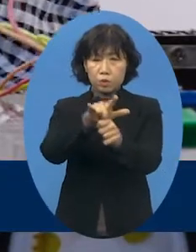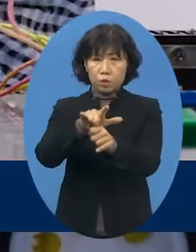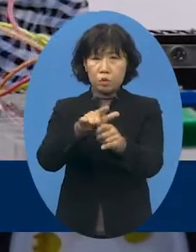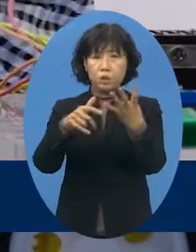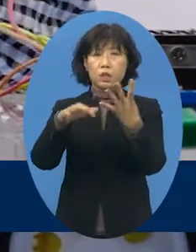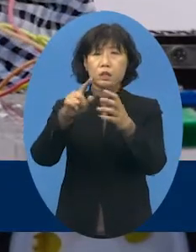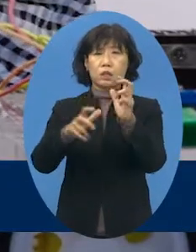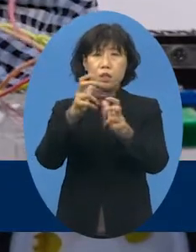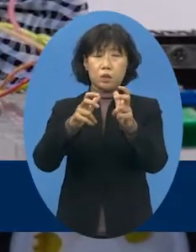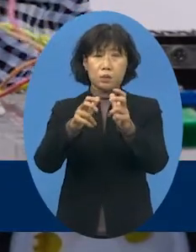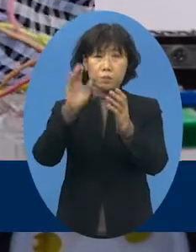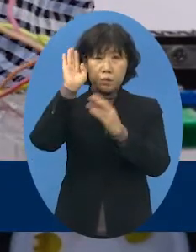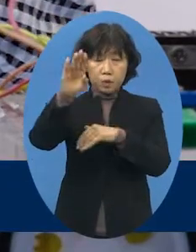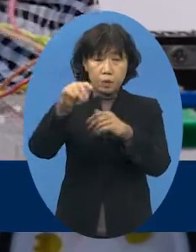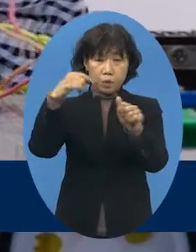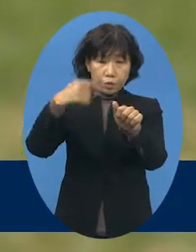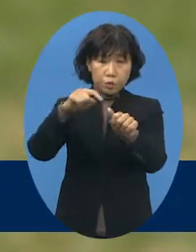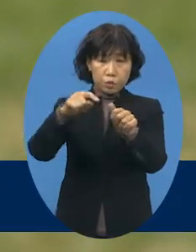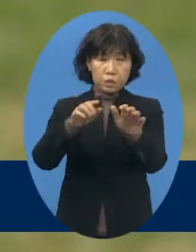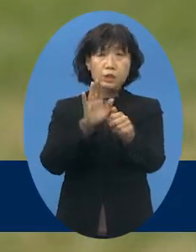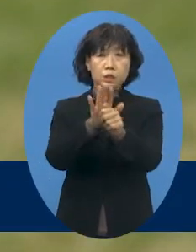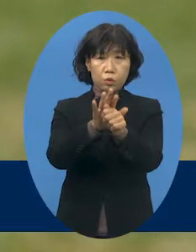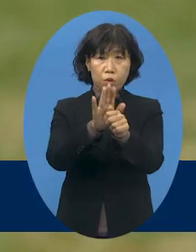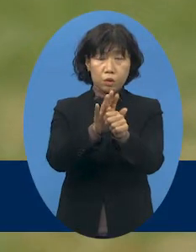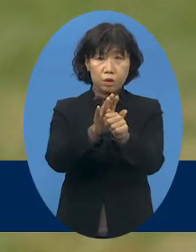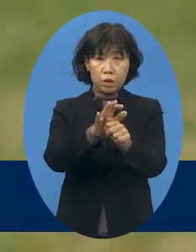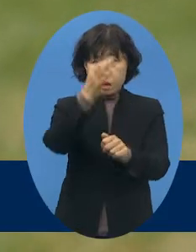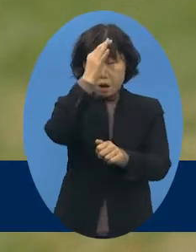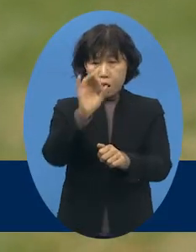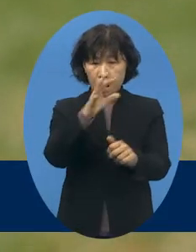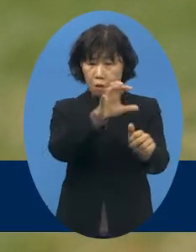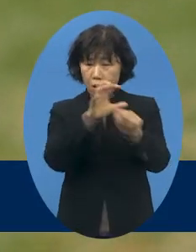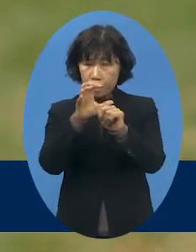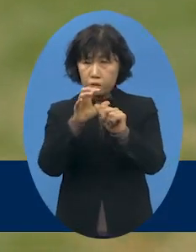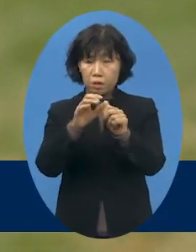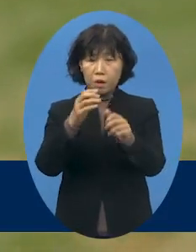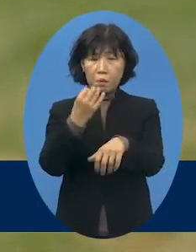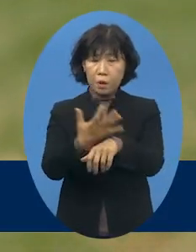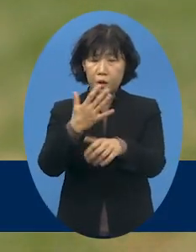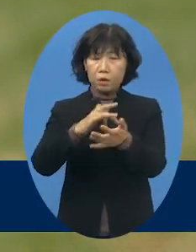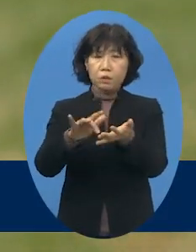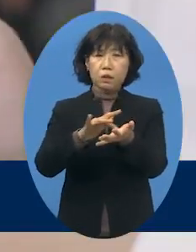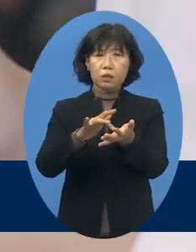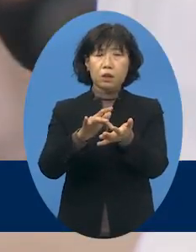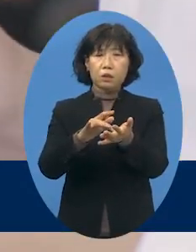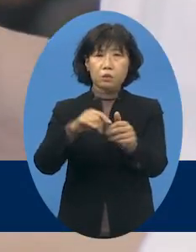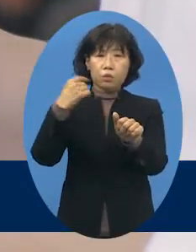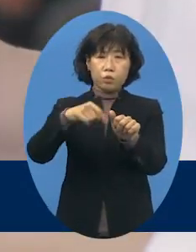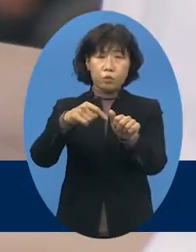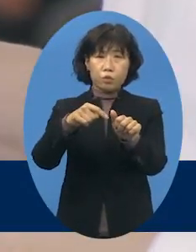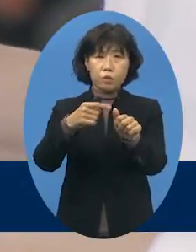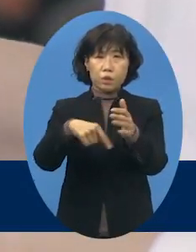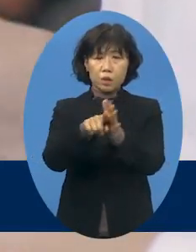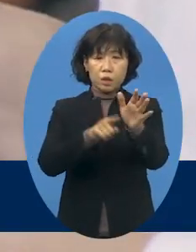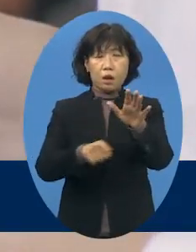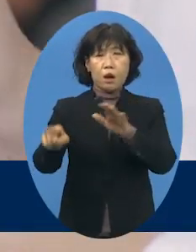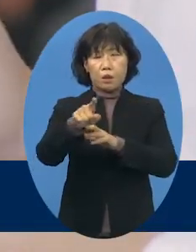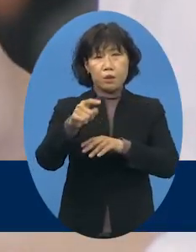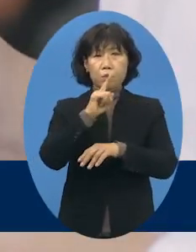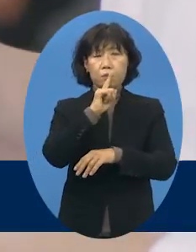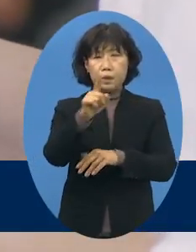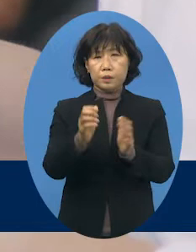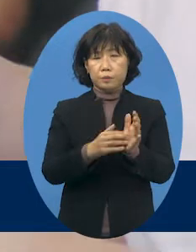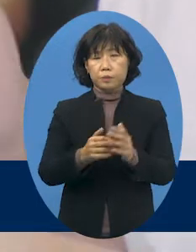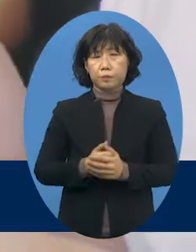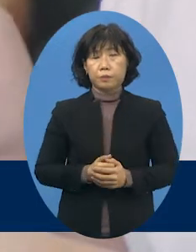산업혁명의 심 분야와 관련된 미래 과학 교육을 지원하고 첨단 디지털 기기를 활용해 스마트한 교육 환경 조성이